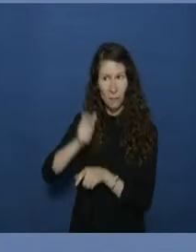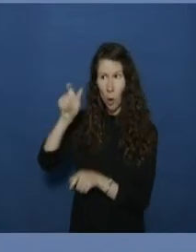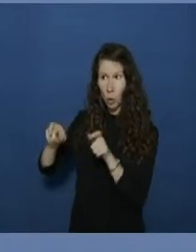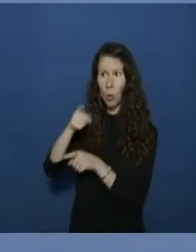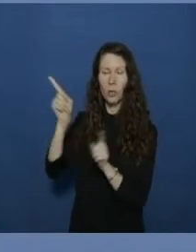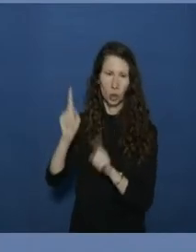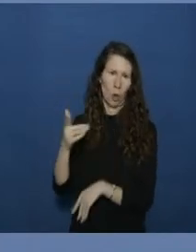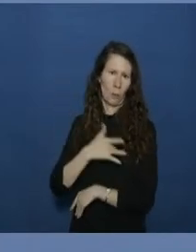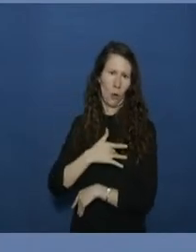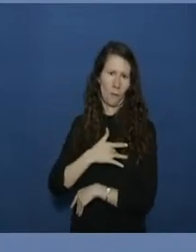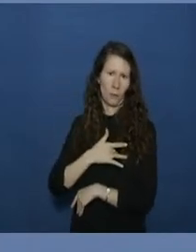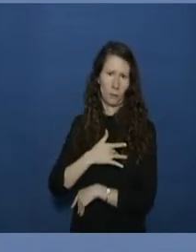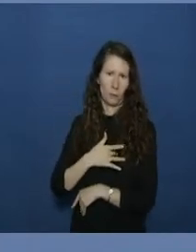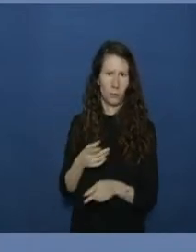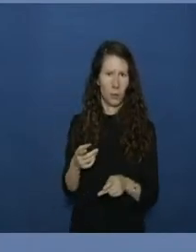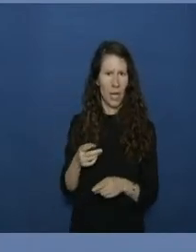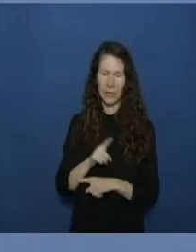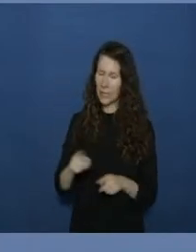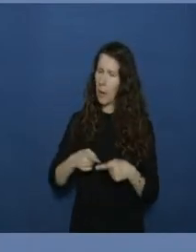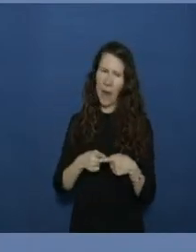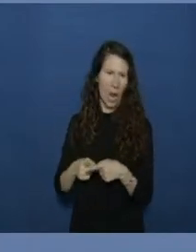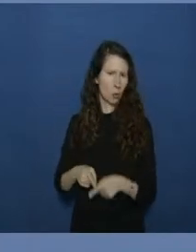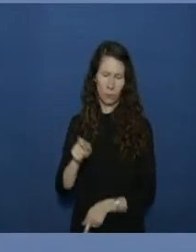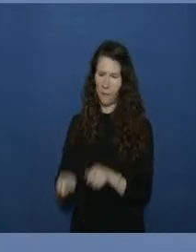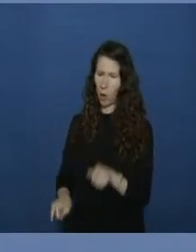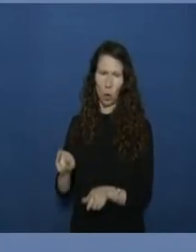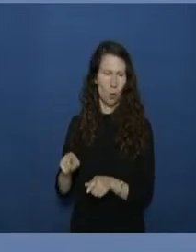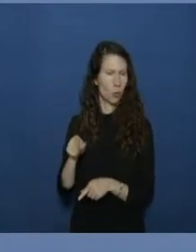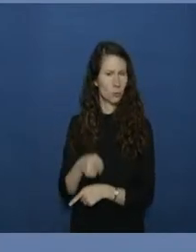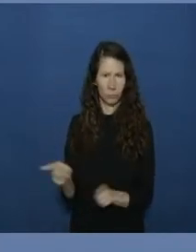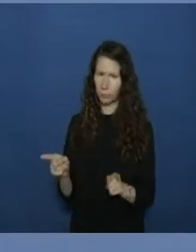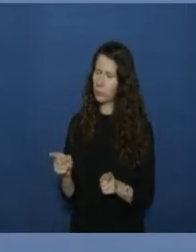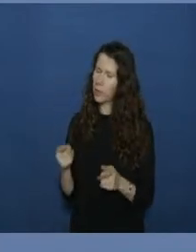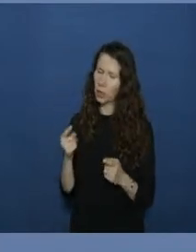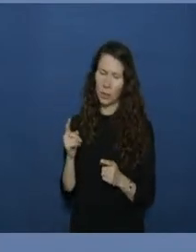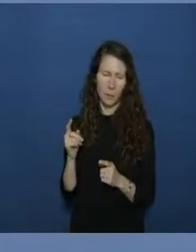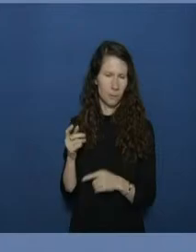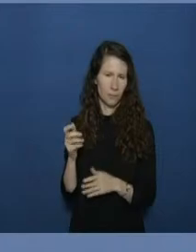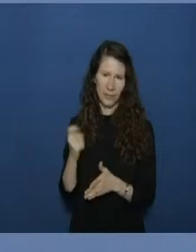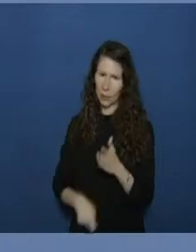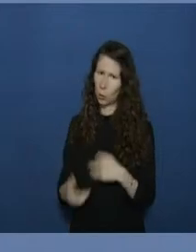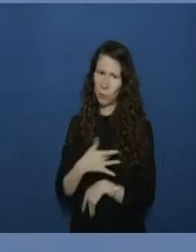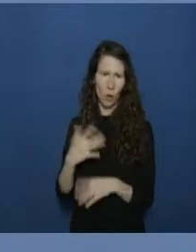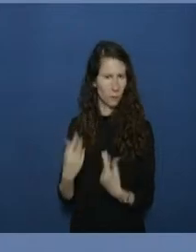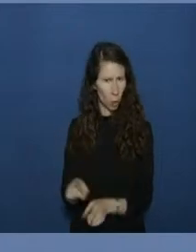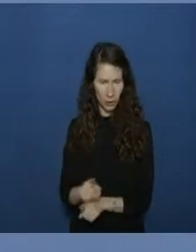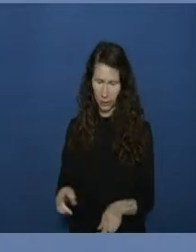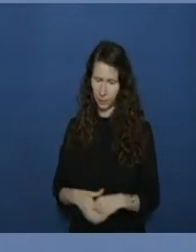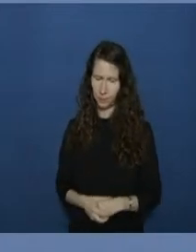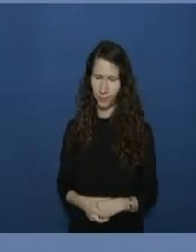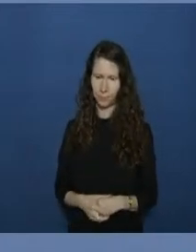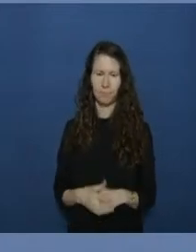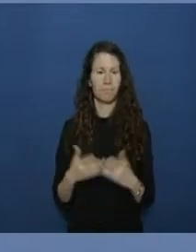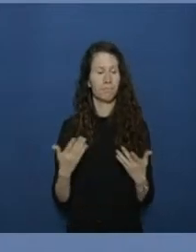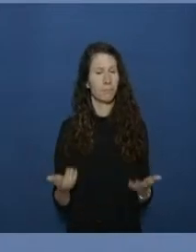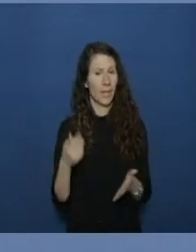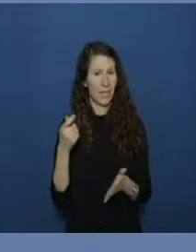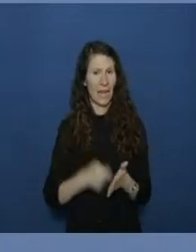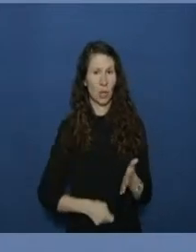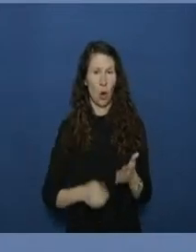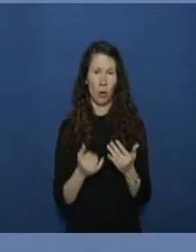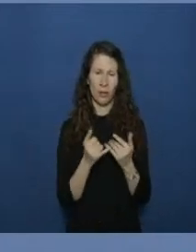belarussische Bevölkerung. Das wird man natürlich bei der Ausgestaltung dieser